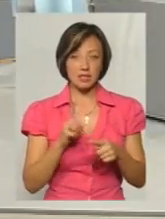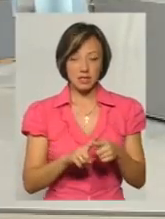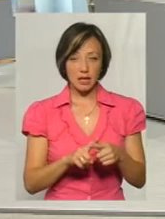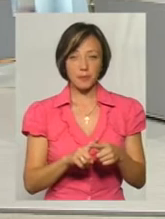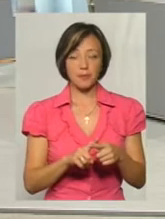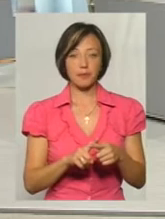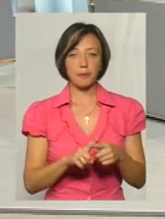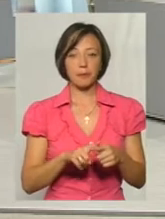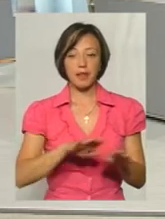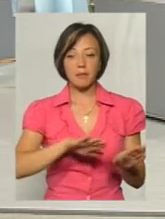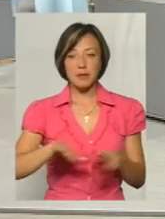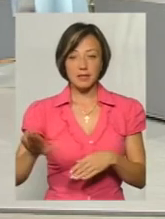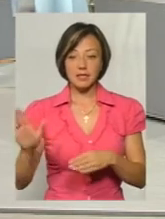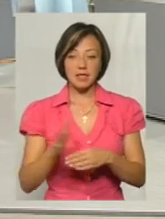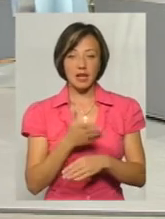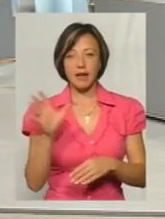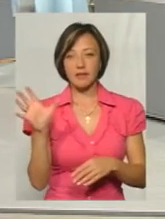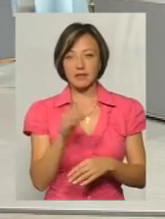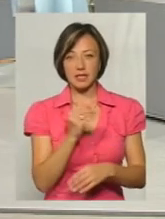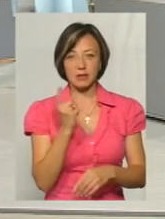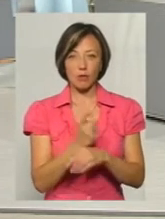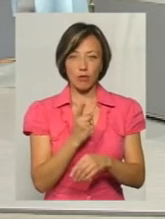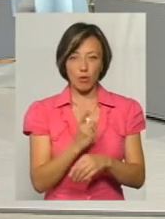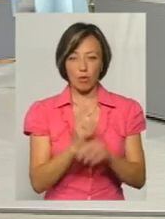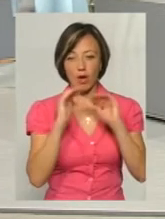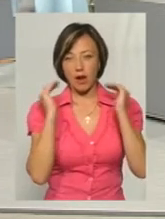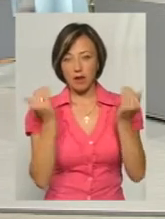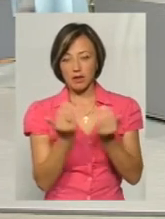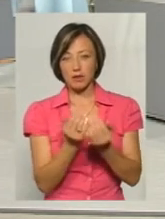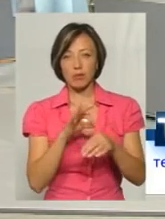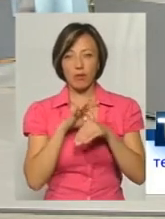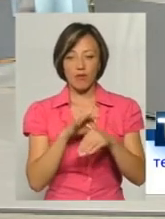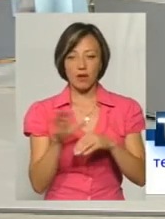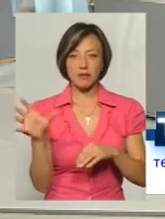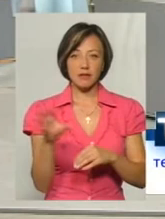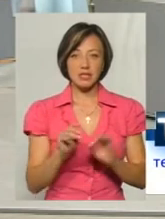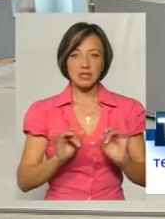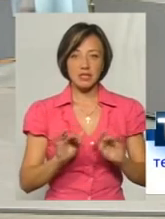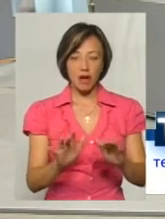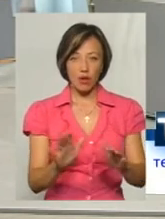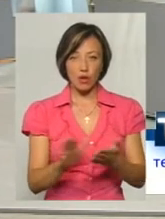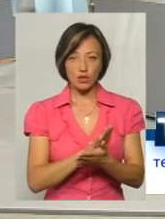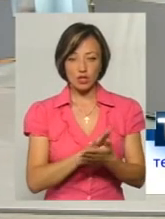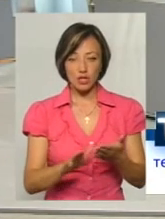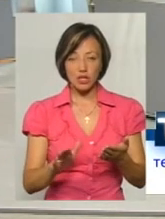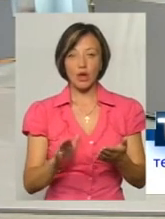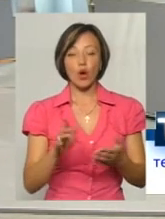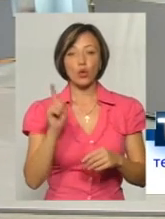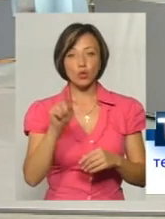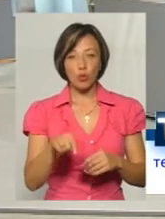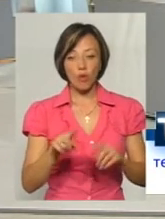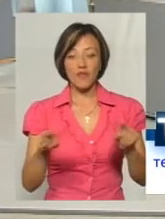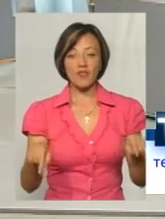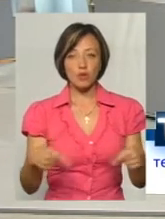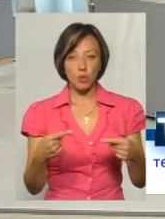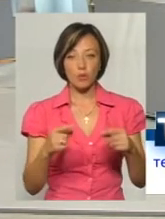сказати, що після зняття всіх обмежень, після проведення всіх заходів, і коли карантин буде знято, то